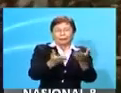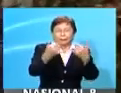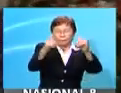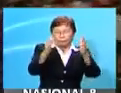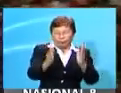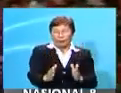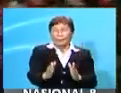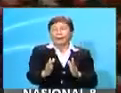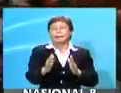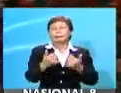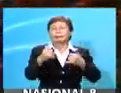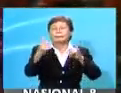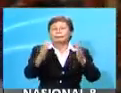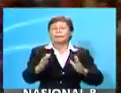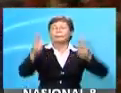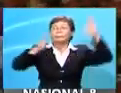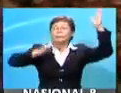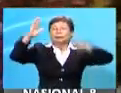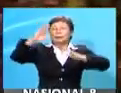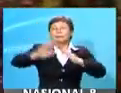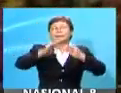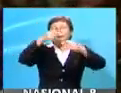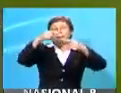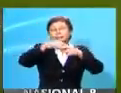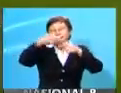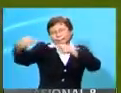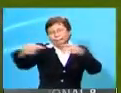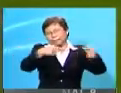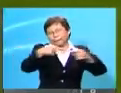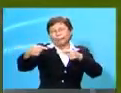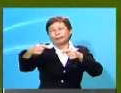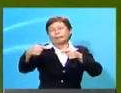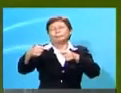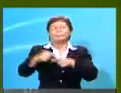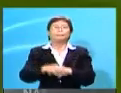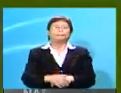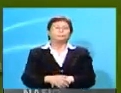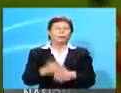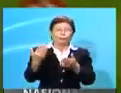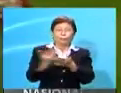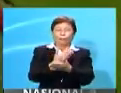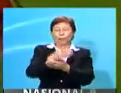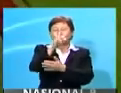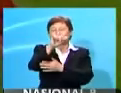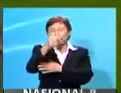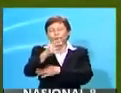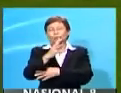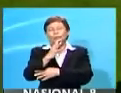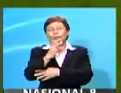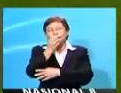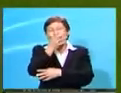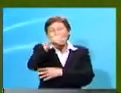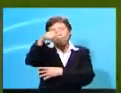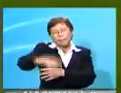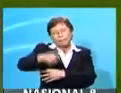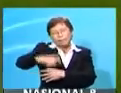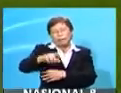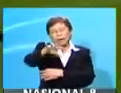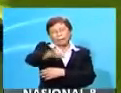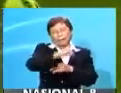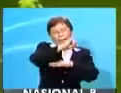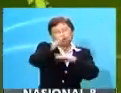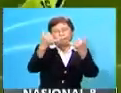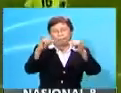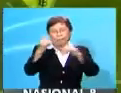kelayakan piala dunia dan Asia September depan baru-baru ini jurulatih skuad negara dolah salh meluahkan pandangannya terhadap keperluan mengambil